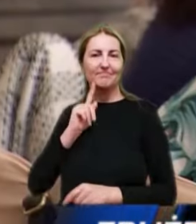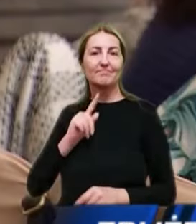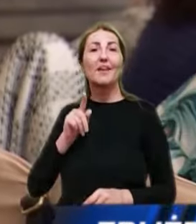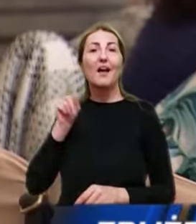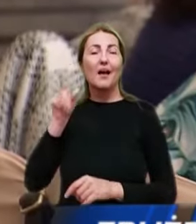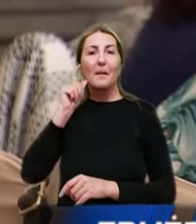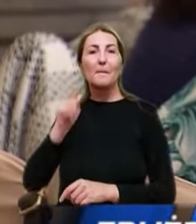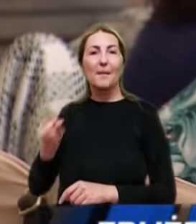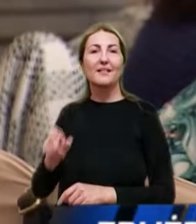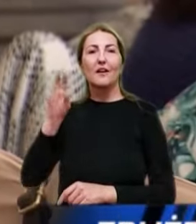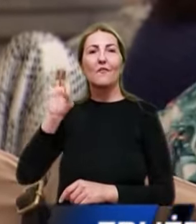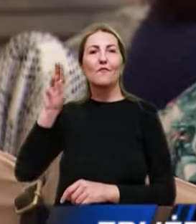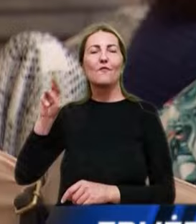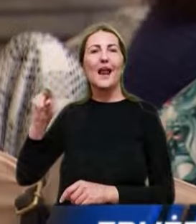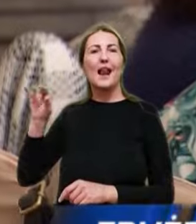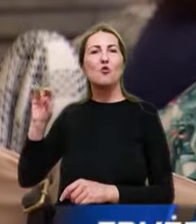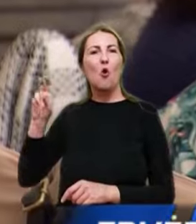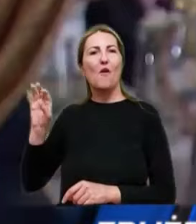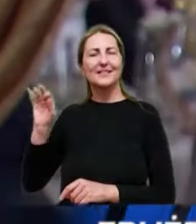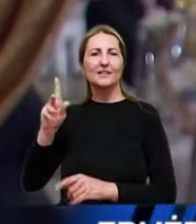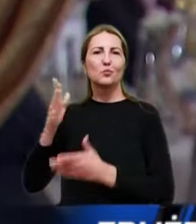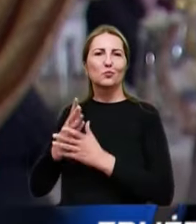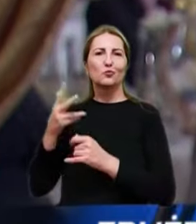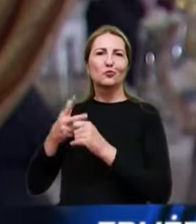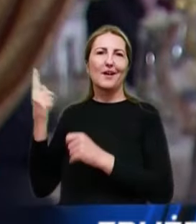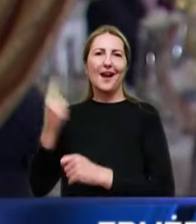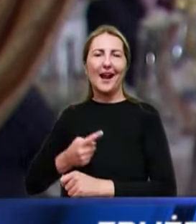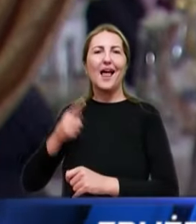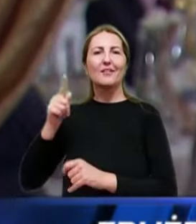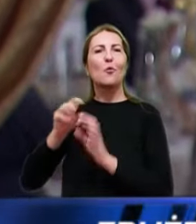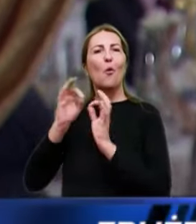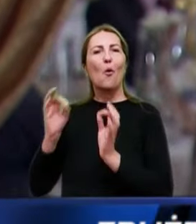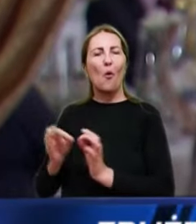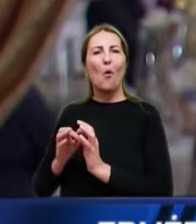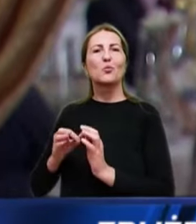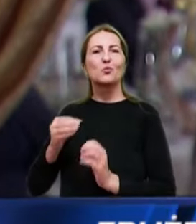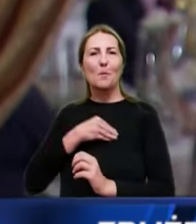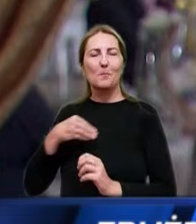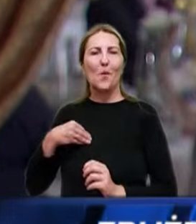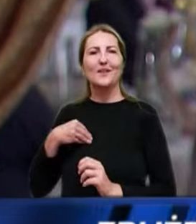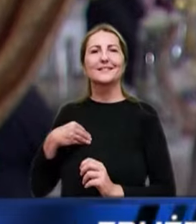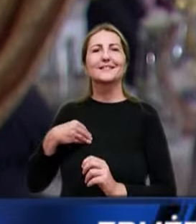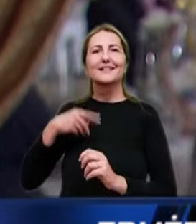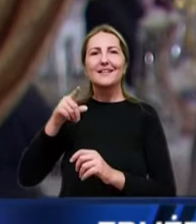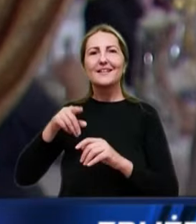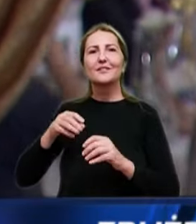Frelichowski, prezes przez ponad 30 lat Ogólnopolskiego Stowarzyszenia Seniora z siedzibą w Bydgoszczy, udowadniają,